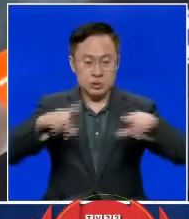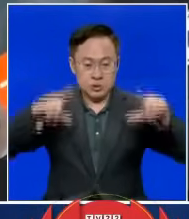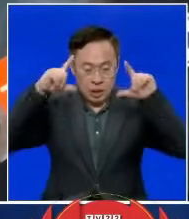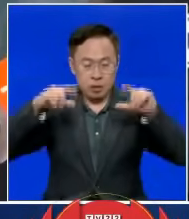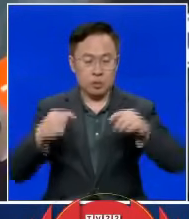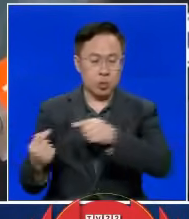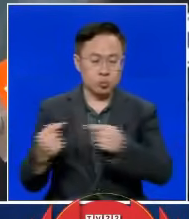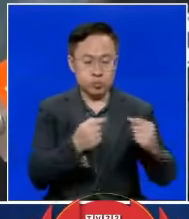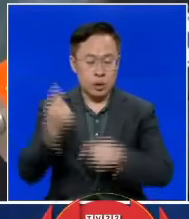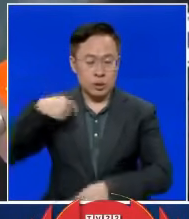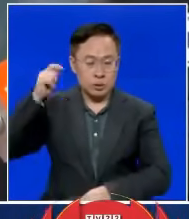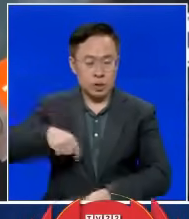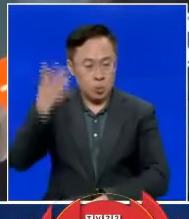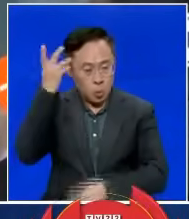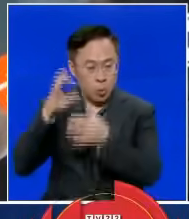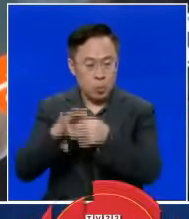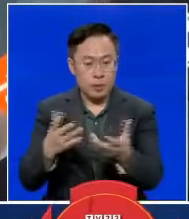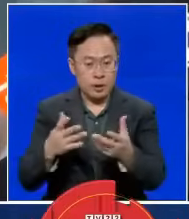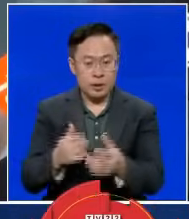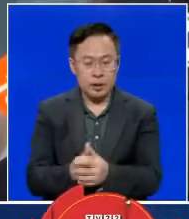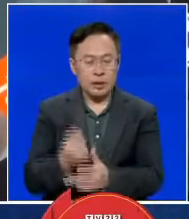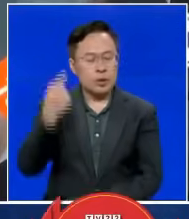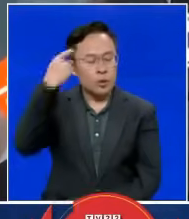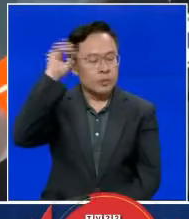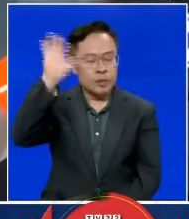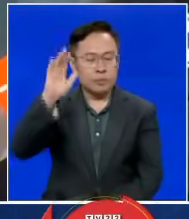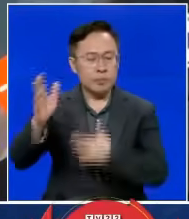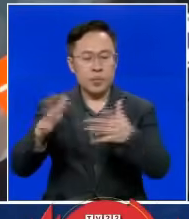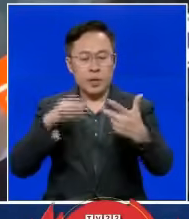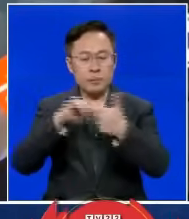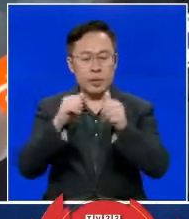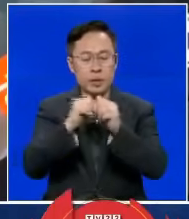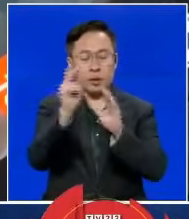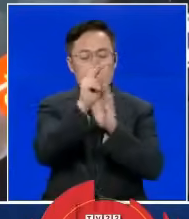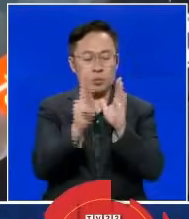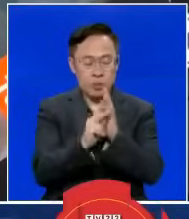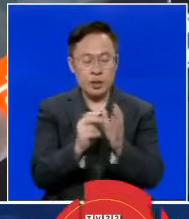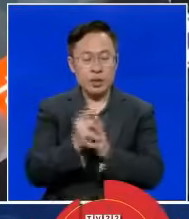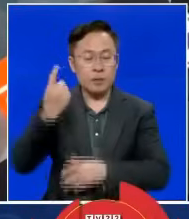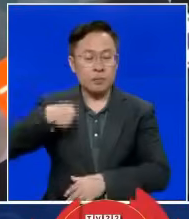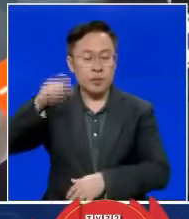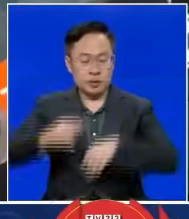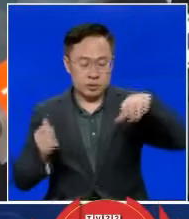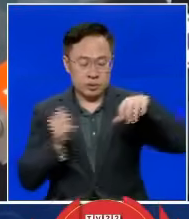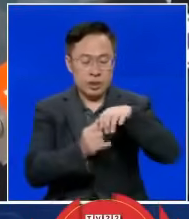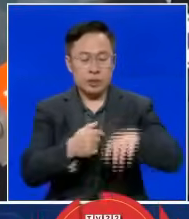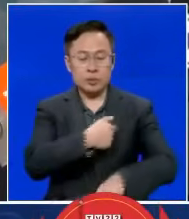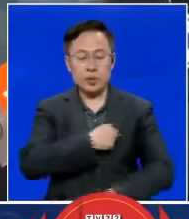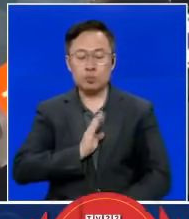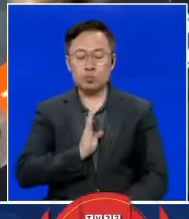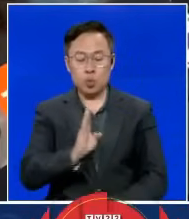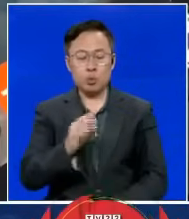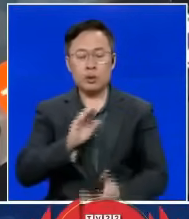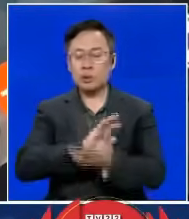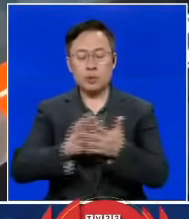ต่อสู้คดีกันคุณพิชิตบอกว่าอย่าไปคิดอะไรมากสุภาษิตกฎหมายบอกไปว่าไปศาลก็ไปด้วยความสุจริตแล้ว